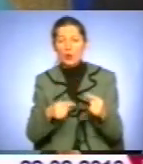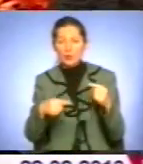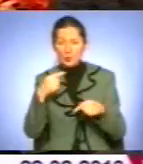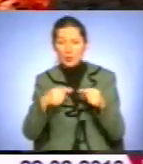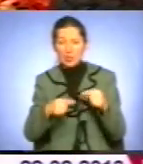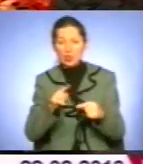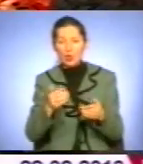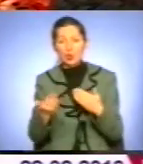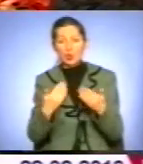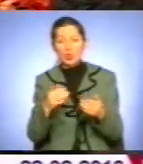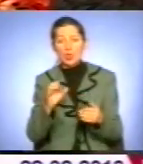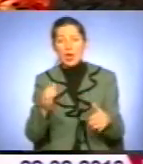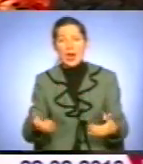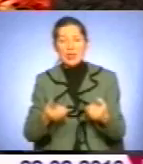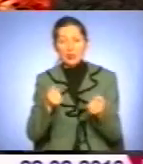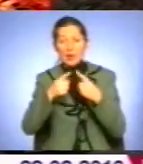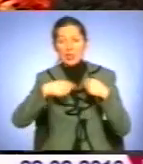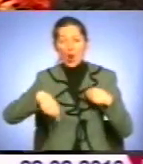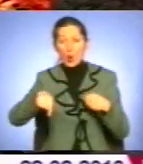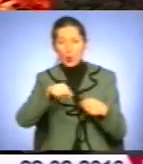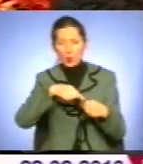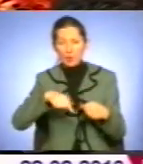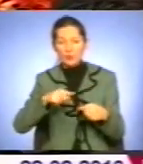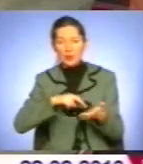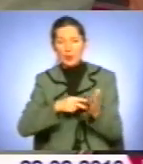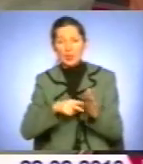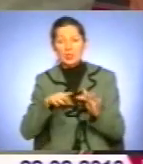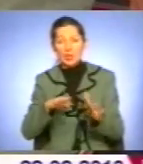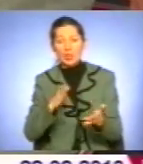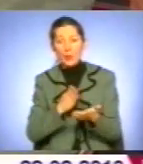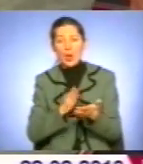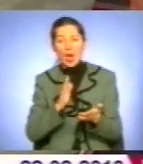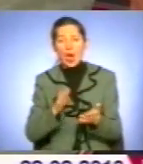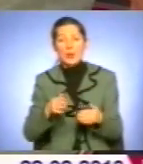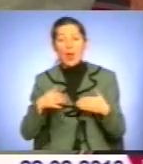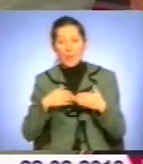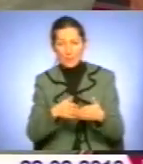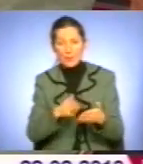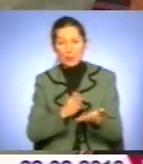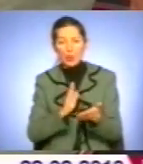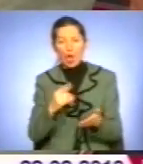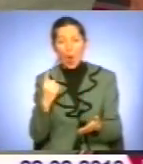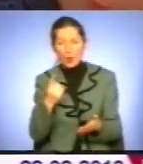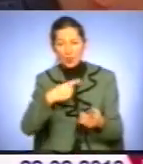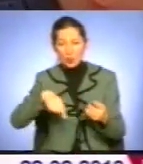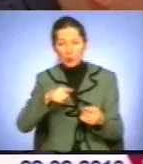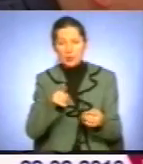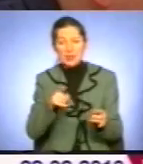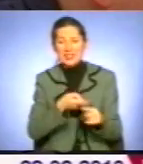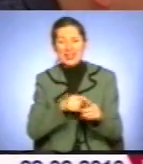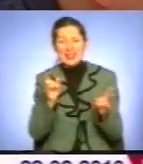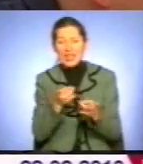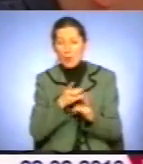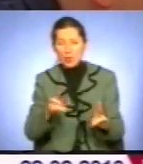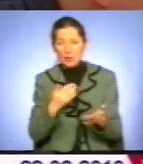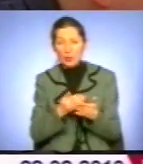що стосується рятувальних кругів, наплав засобі повинен бути щонайменше один. Це неможливо, до прикладу, на каное. Також